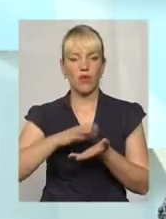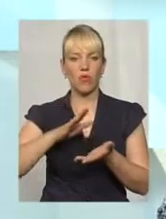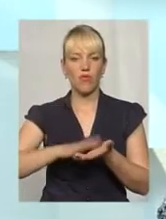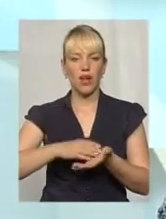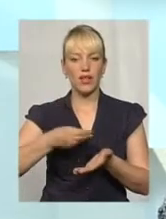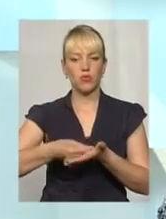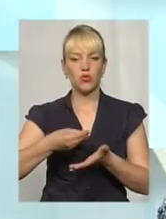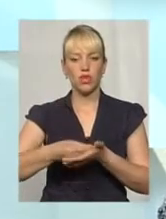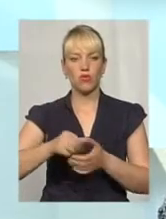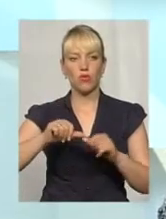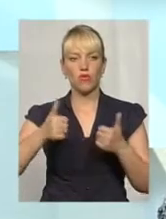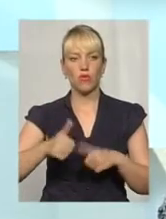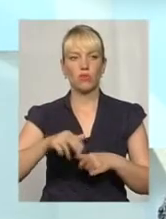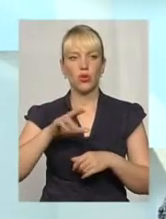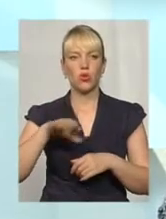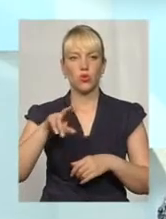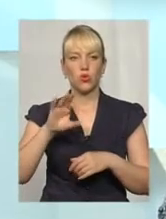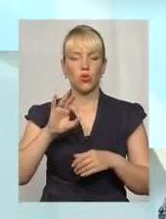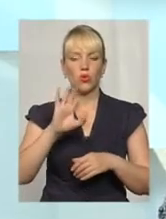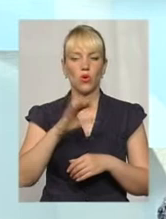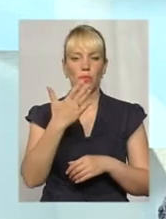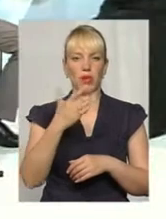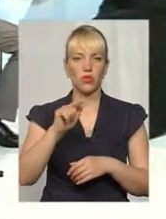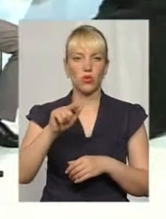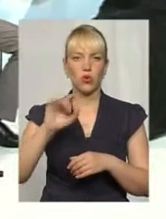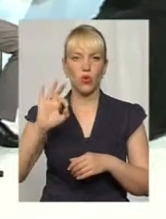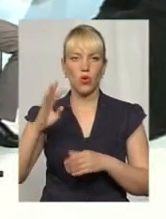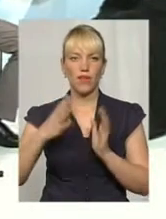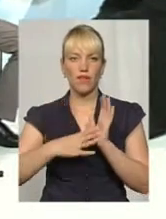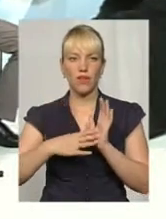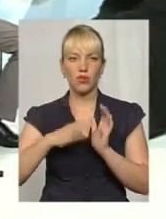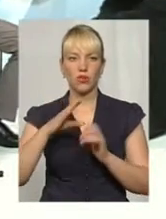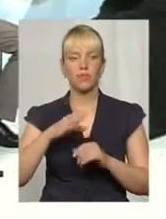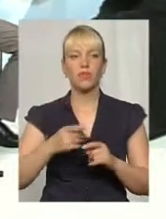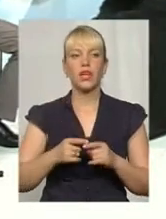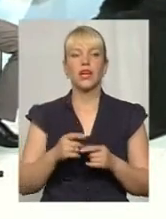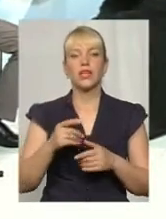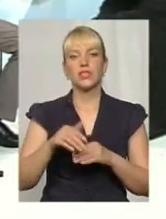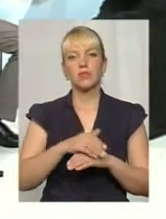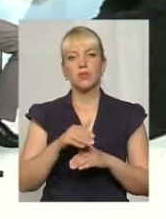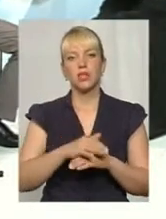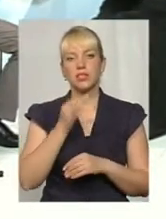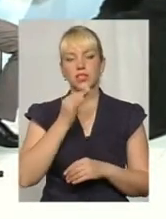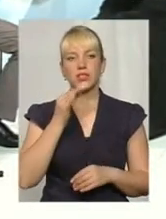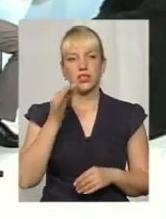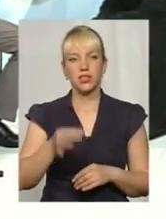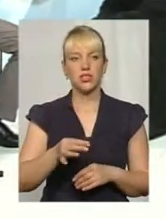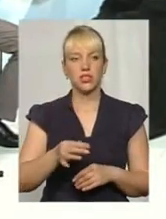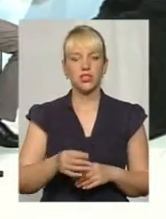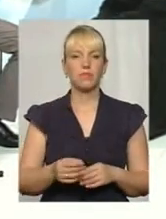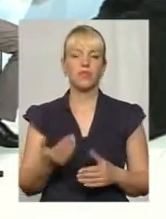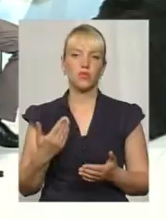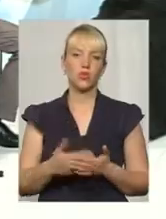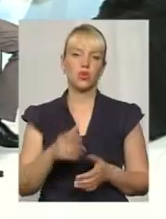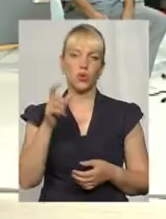до 5.09, не пізніше 5.09. До 5 вересня визначаємося. Скажіть, будь ласка, от